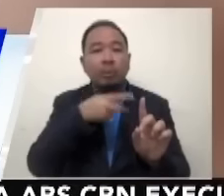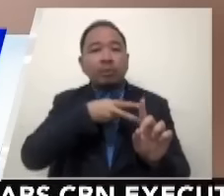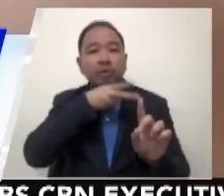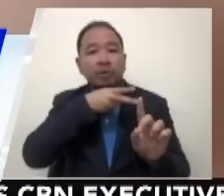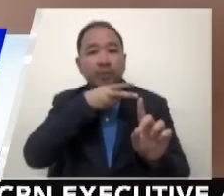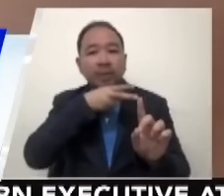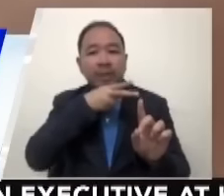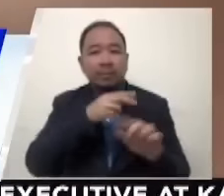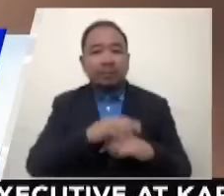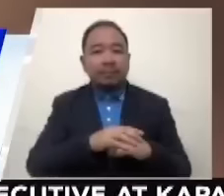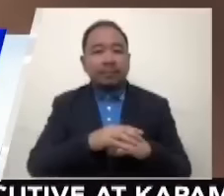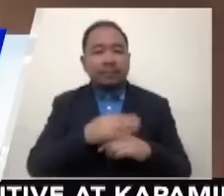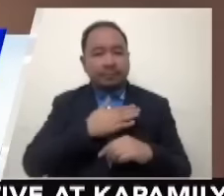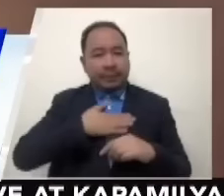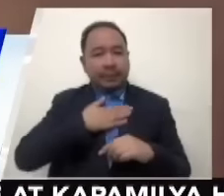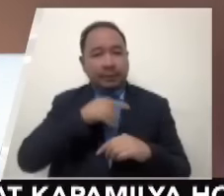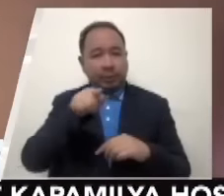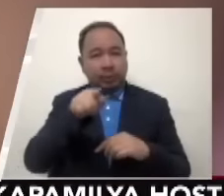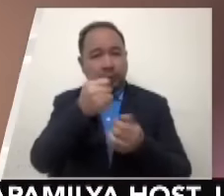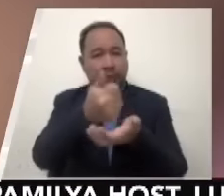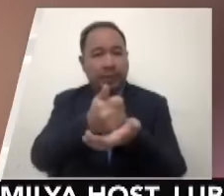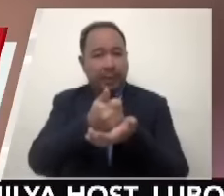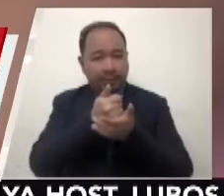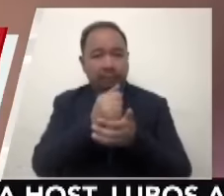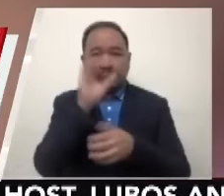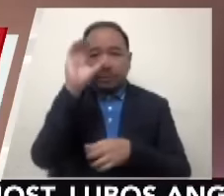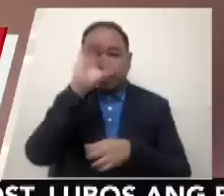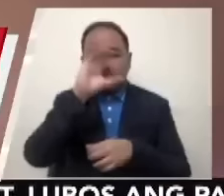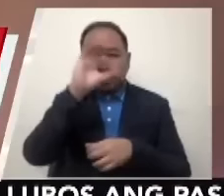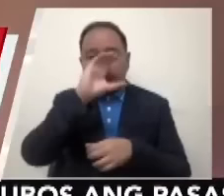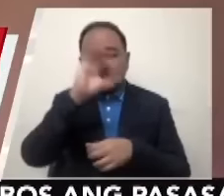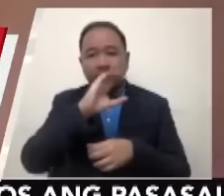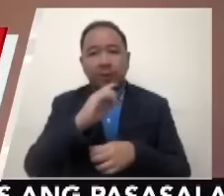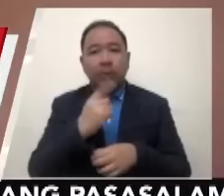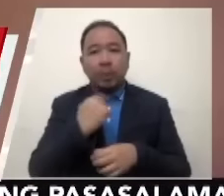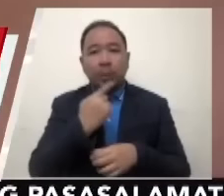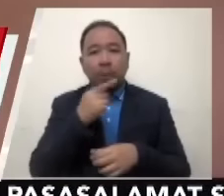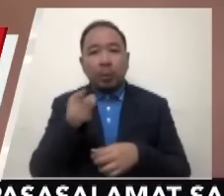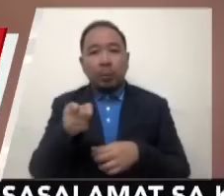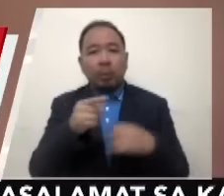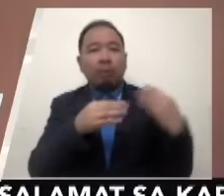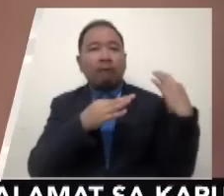po ako na makita yung gumawa nito sa akin at mapanagot siya.